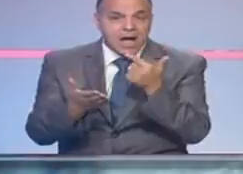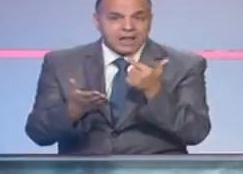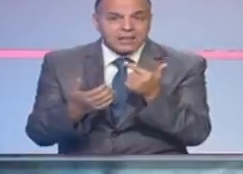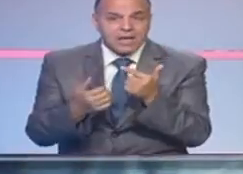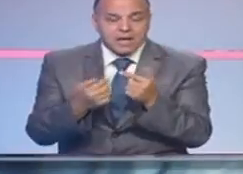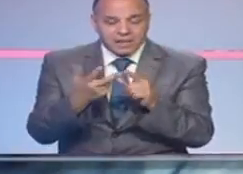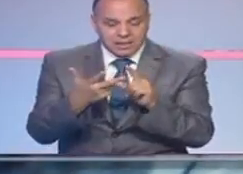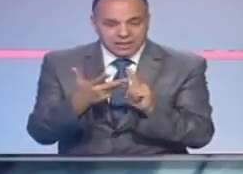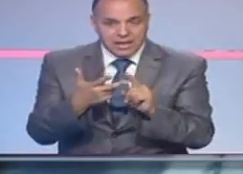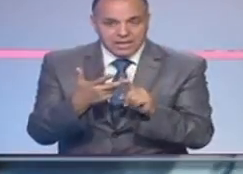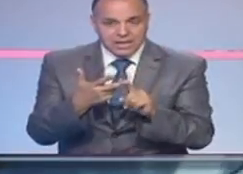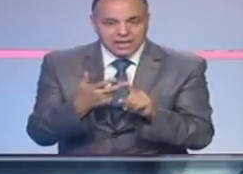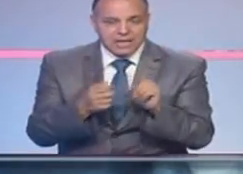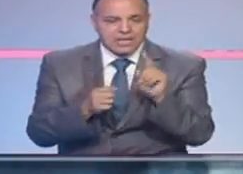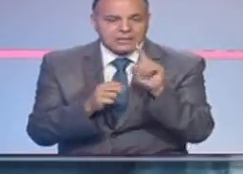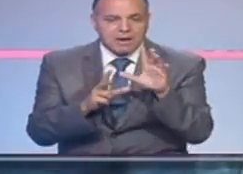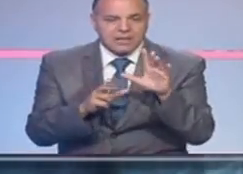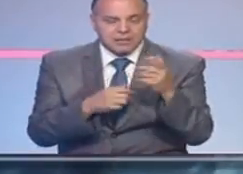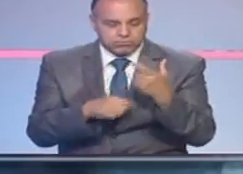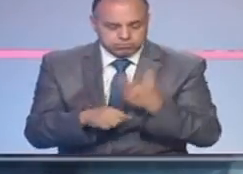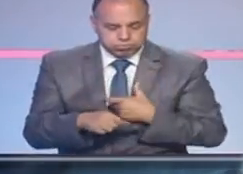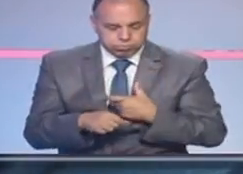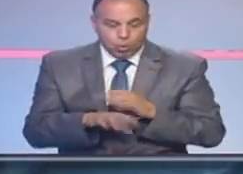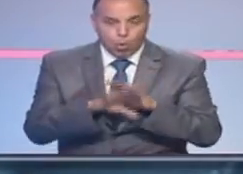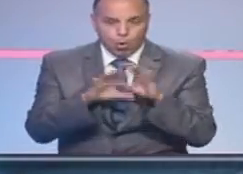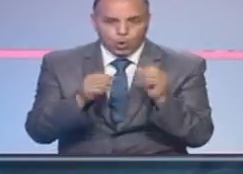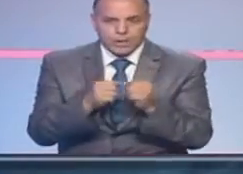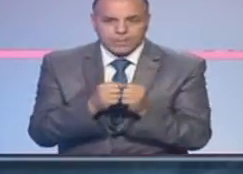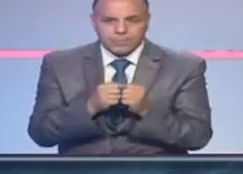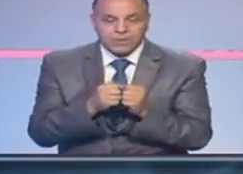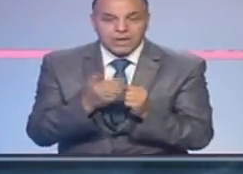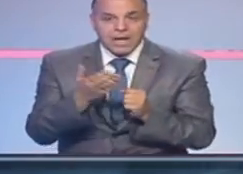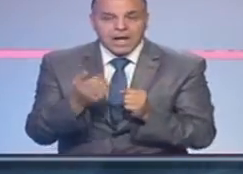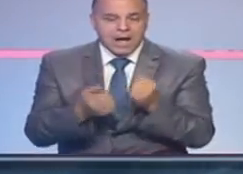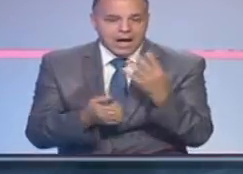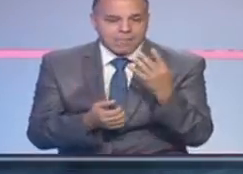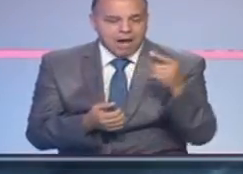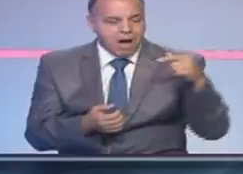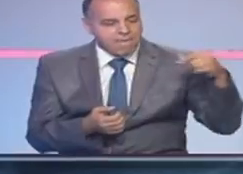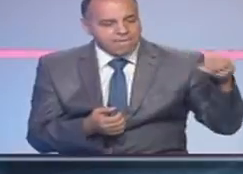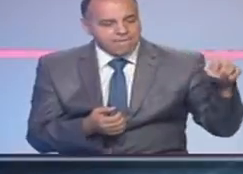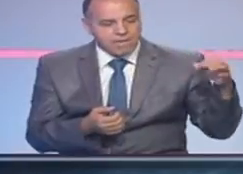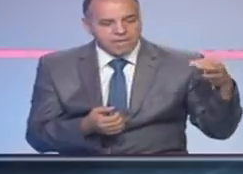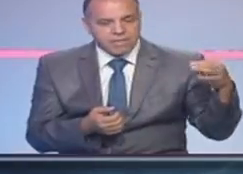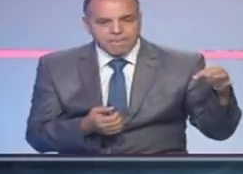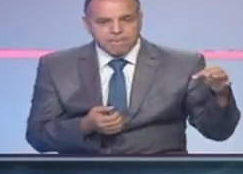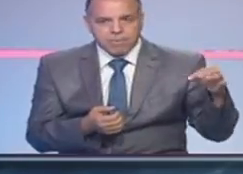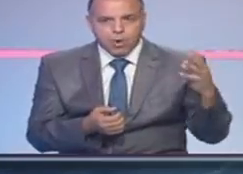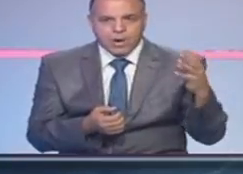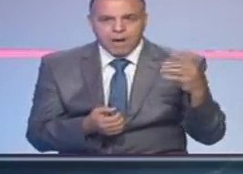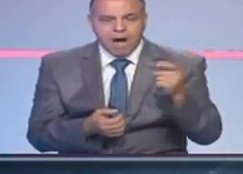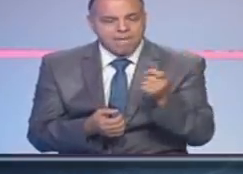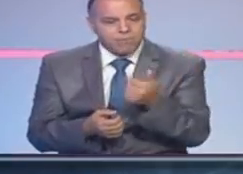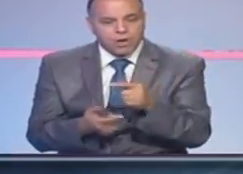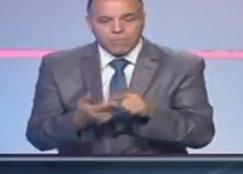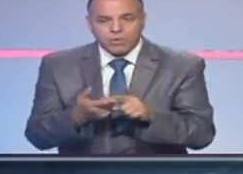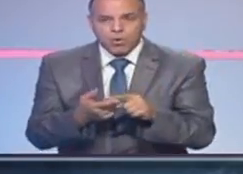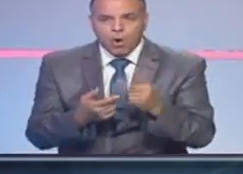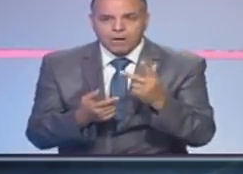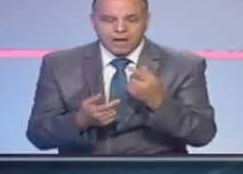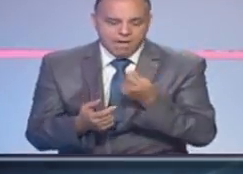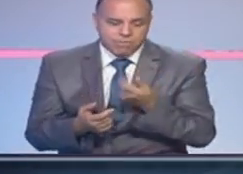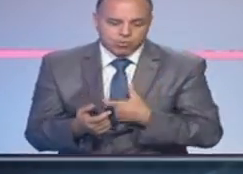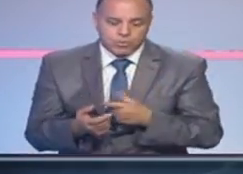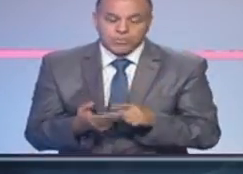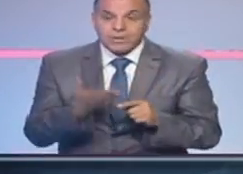المركز الثالث بسبع عشره ميداليه في المجموعه من خلال اربع ذهبيات و 4 فضيات وتسعى البرونزيه